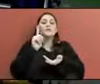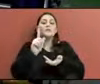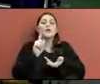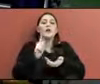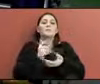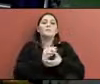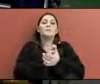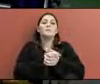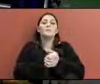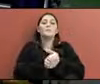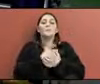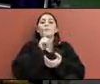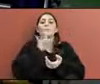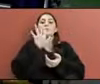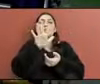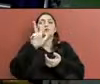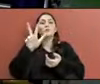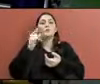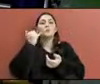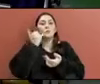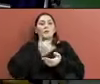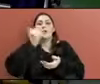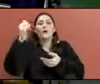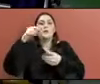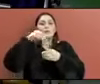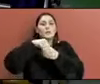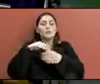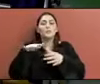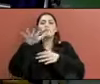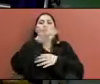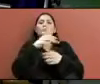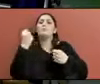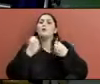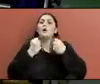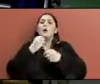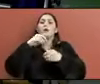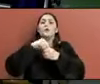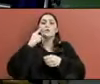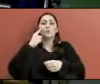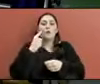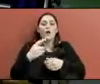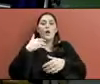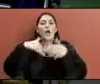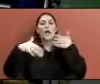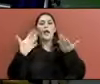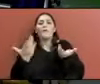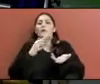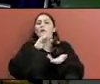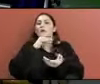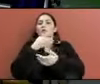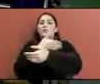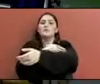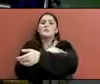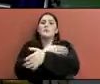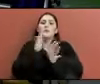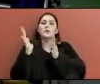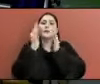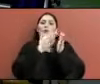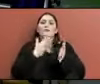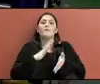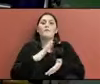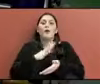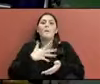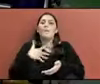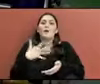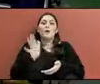önceki söylediğim 153'ün aranması halinde tüm araçlarımız engellilerimizin ve yaşlılarımızın hizmetinde. O noktada sayımız aslında